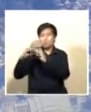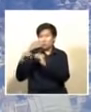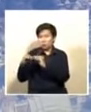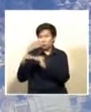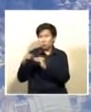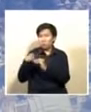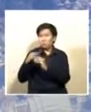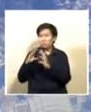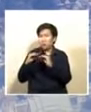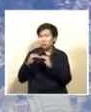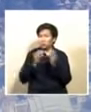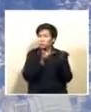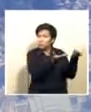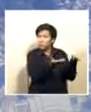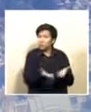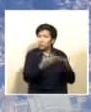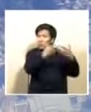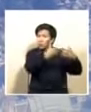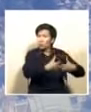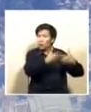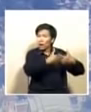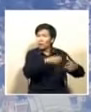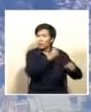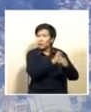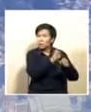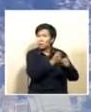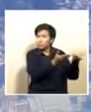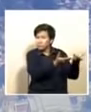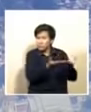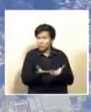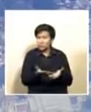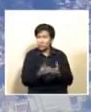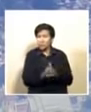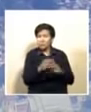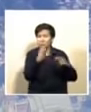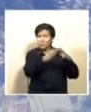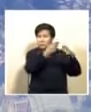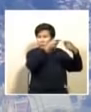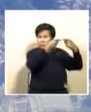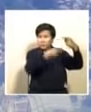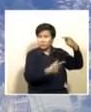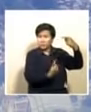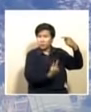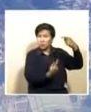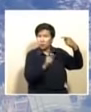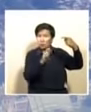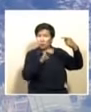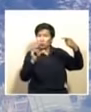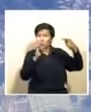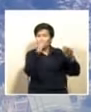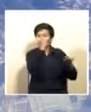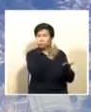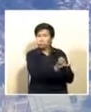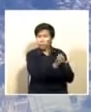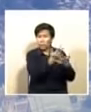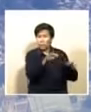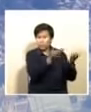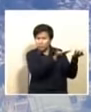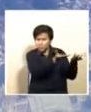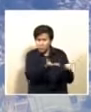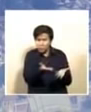ขาก็บอกว่ากำลังการผลิตของเขาเนี่ยจะอยู่ที่ประมาณ 1,200,000 ชิ้นต่